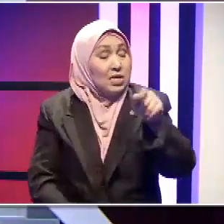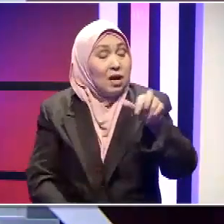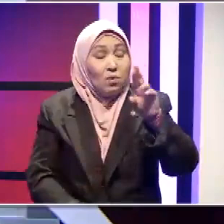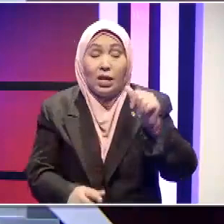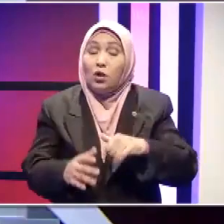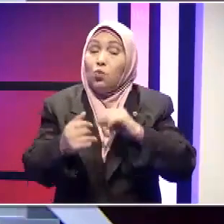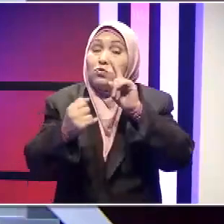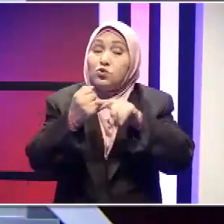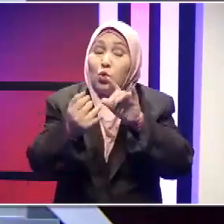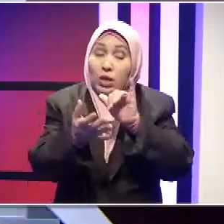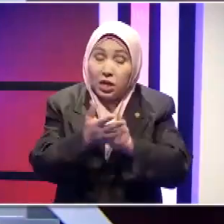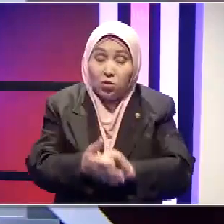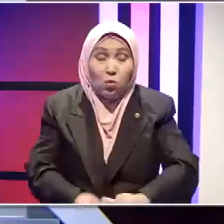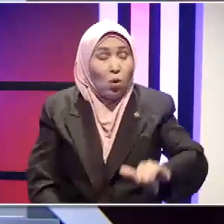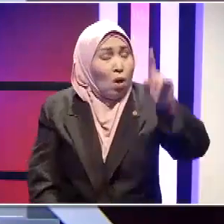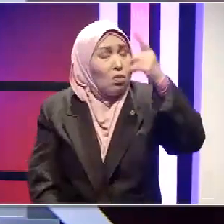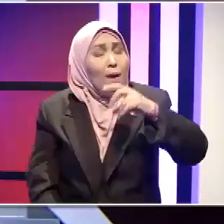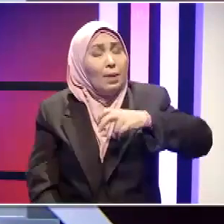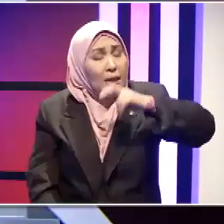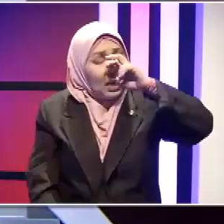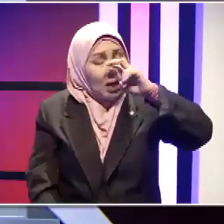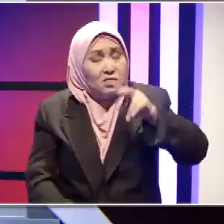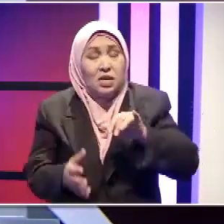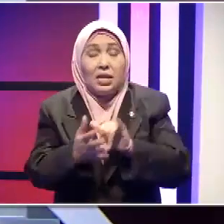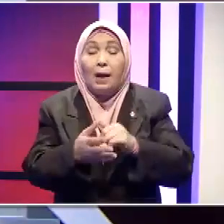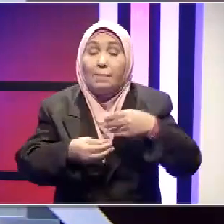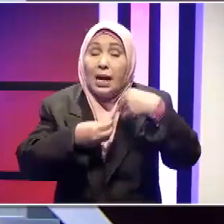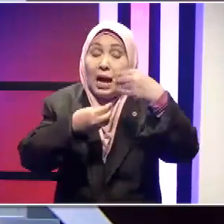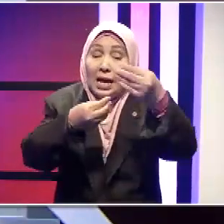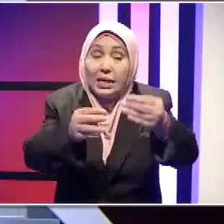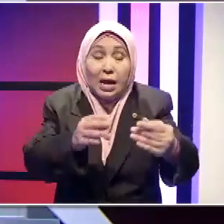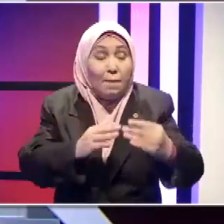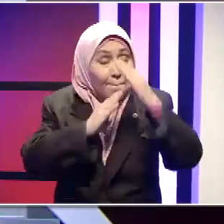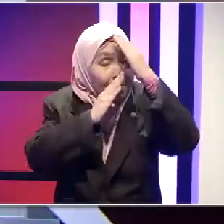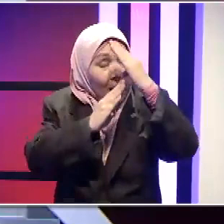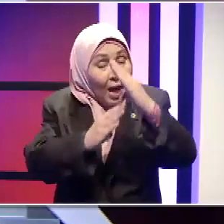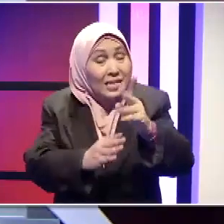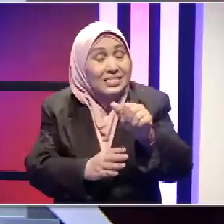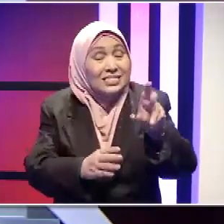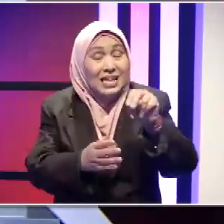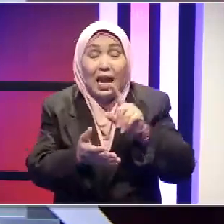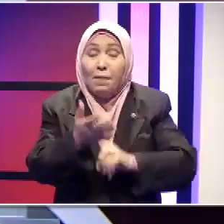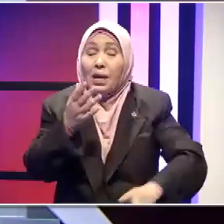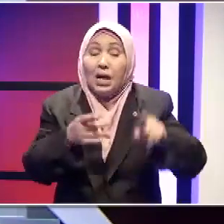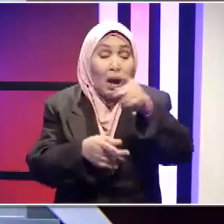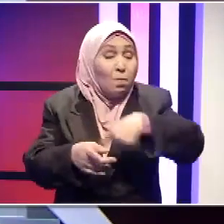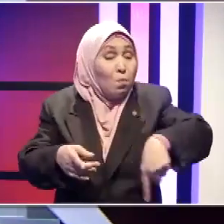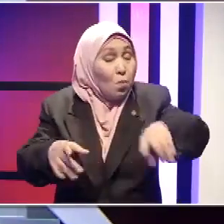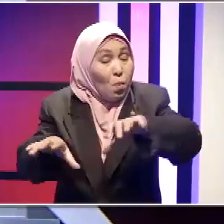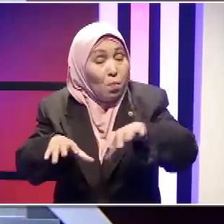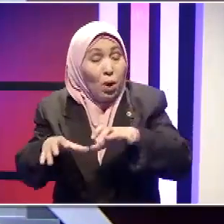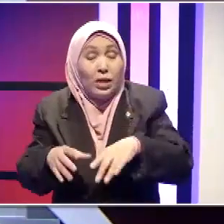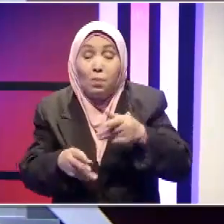ujung itu orangnya TK ini nama 7 nama kuntum ta'malun kamu diberi balasan atas apel yang kamu lakukan Kamu buat kamu